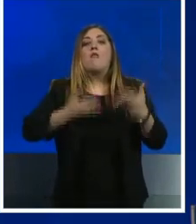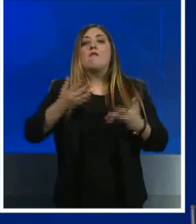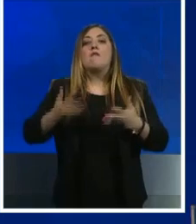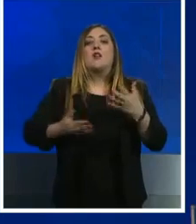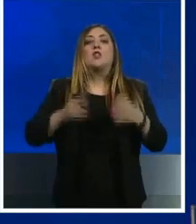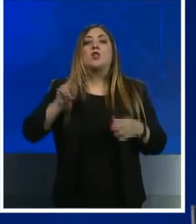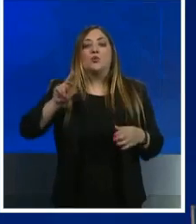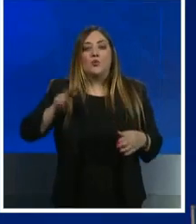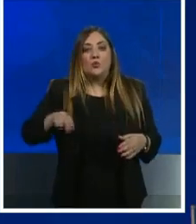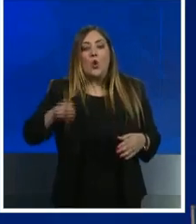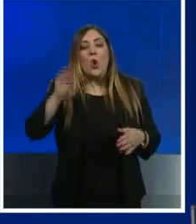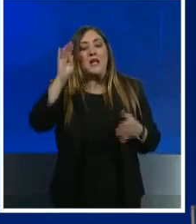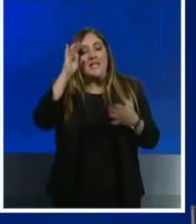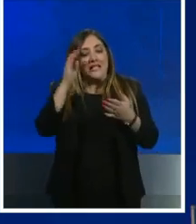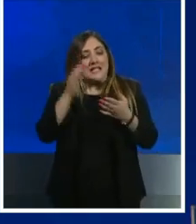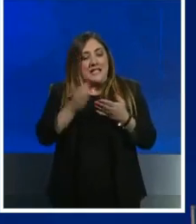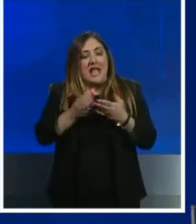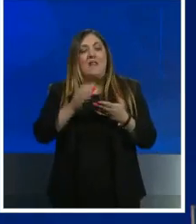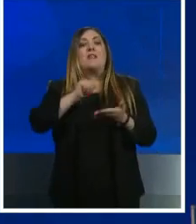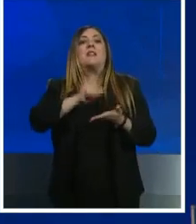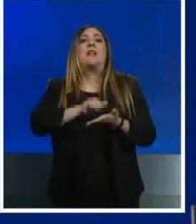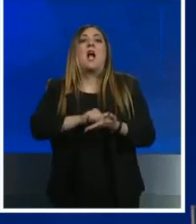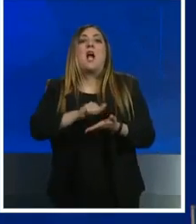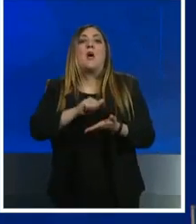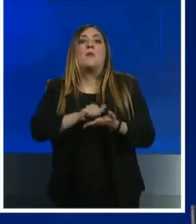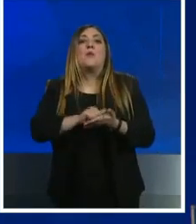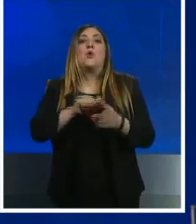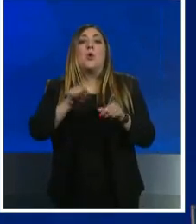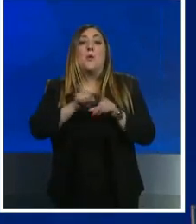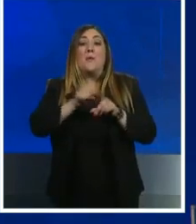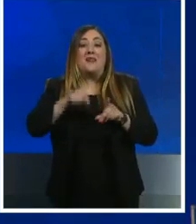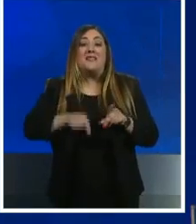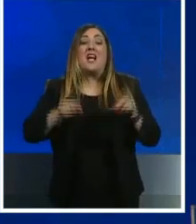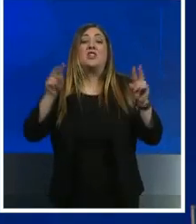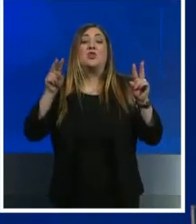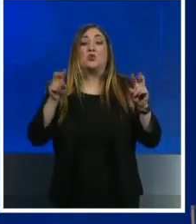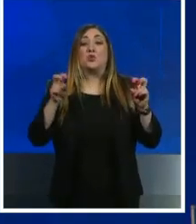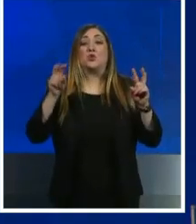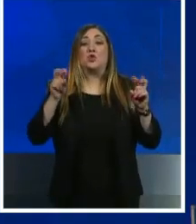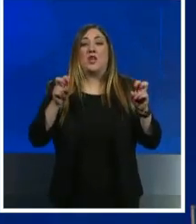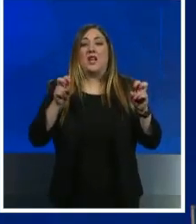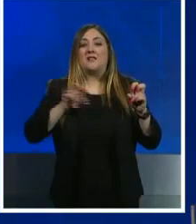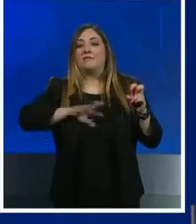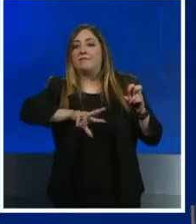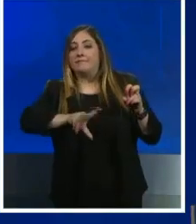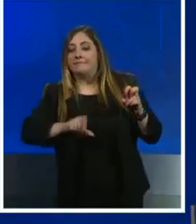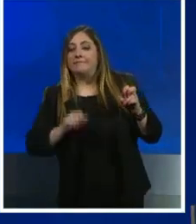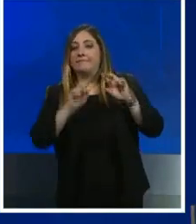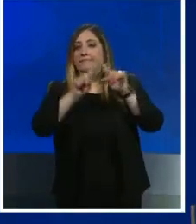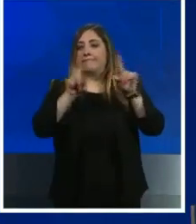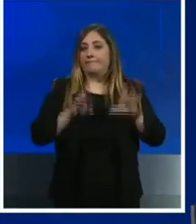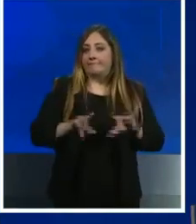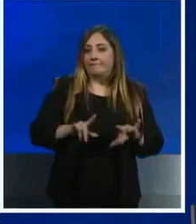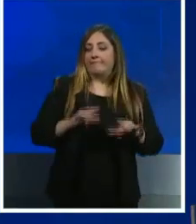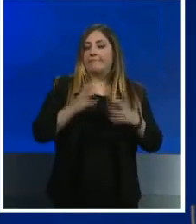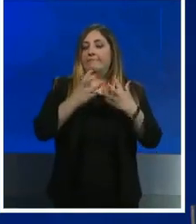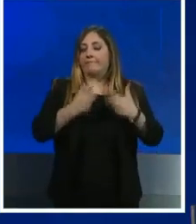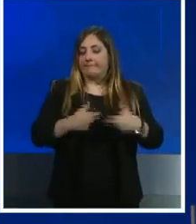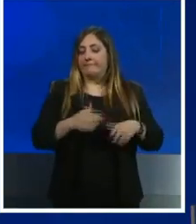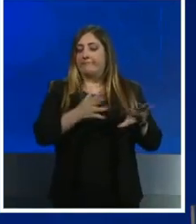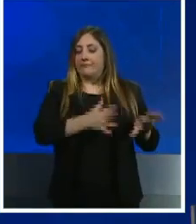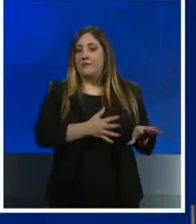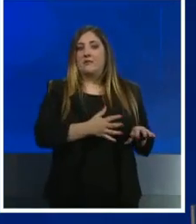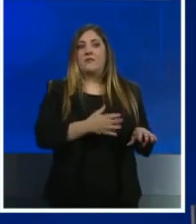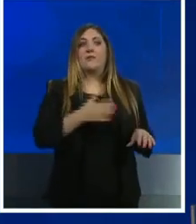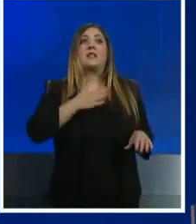li għandhom x'jaqsmu ma' dan il-fatt elektroniku. S'intendi jien għalija l-qofol